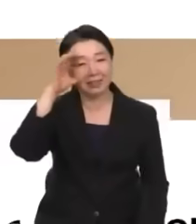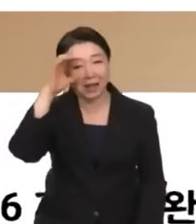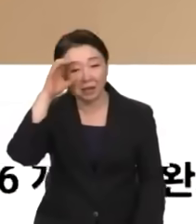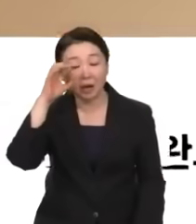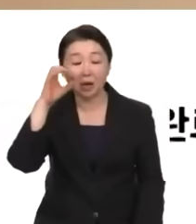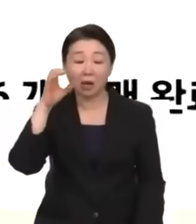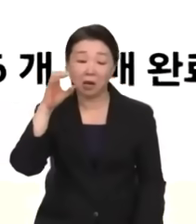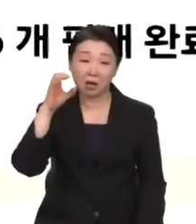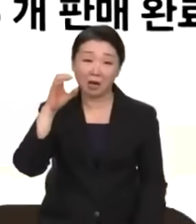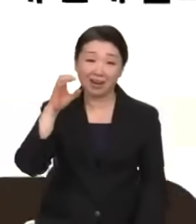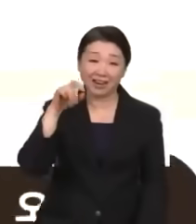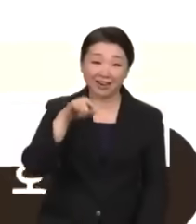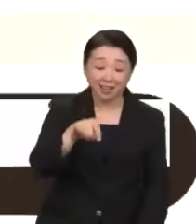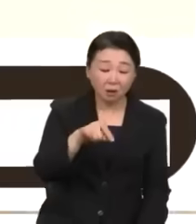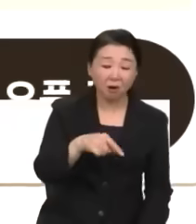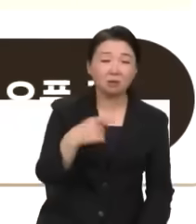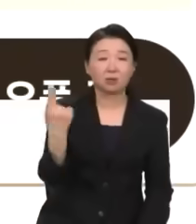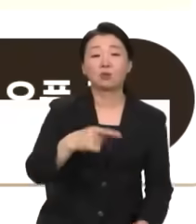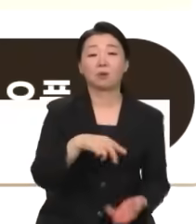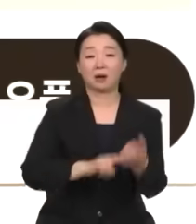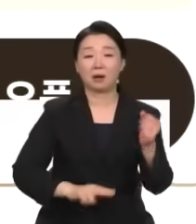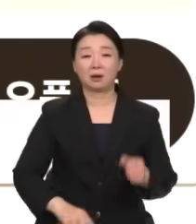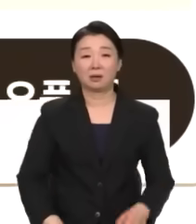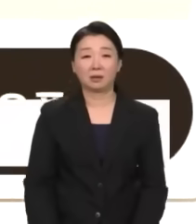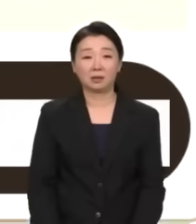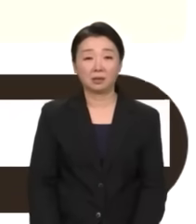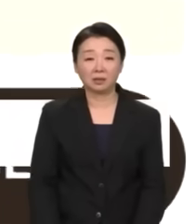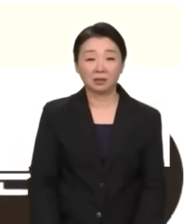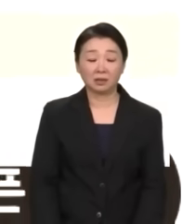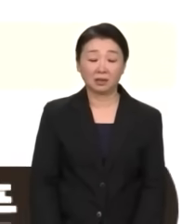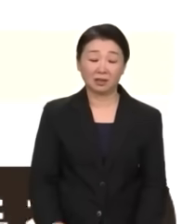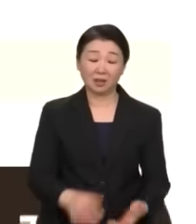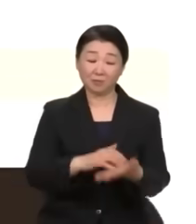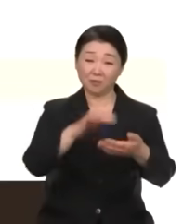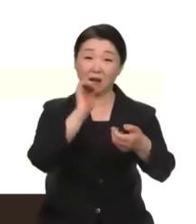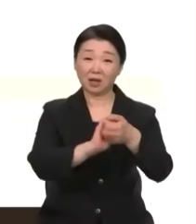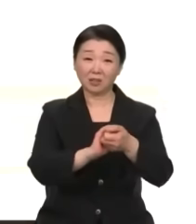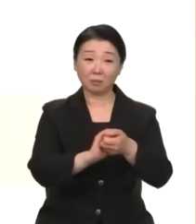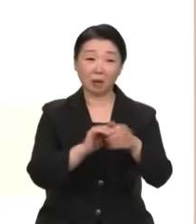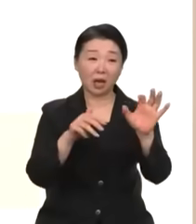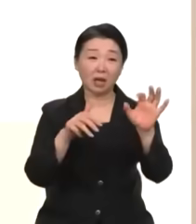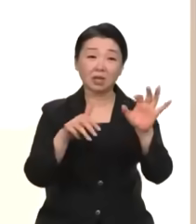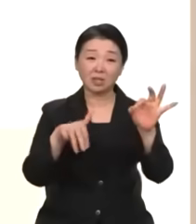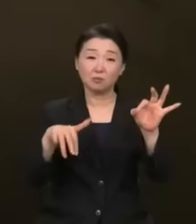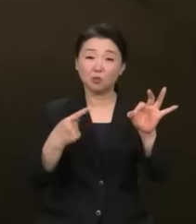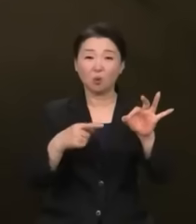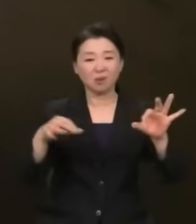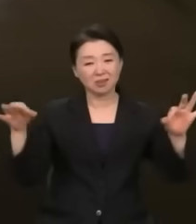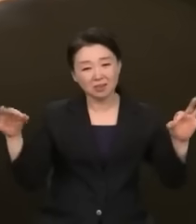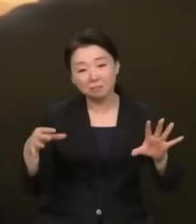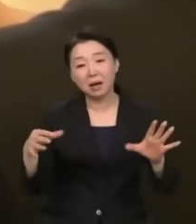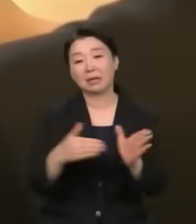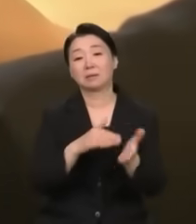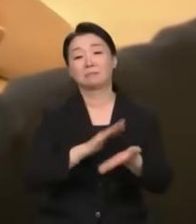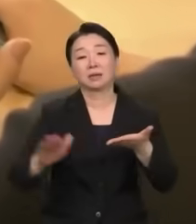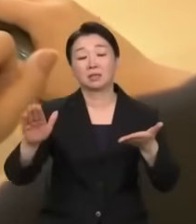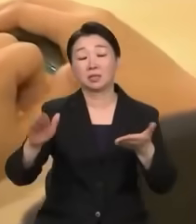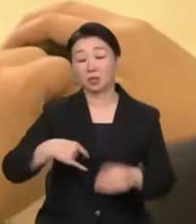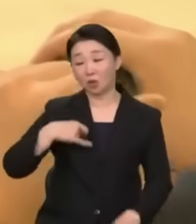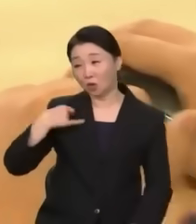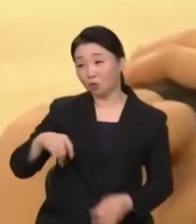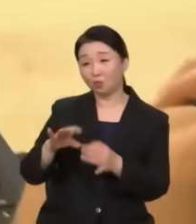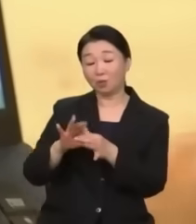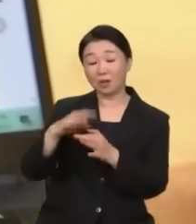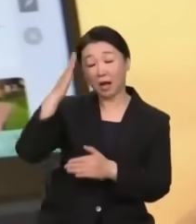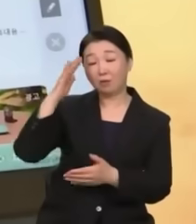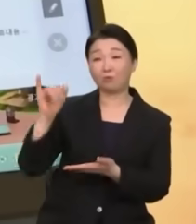국내 신선식품을 1,000원에 팝니다. 한정된 물량은 10초 안에 매진됩니다. 중국 플랫폼을 통해